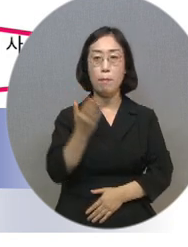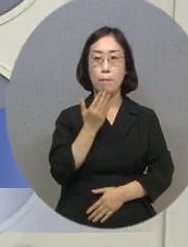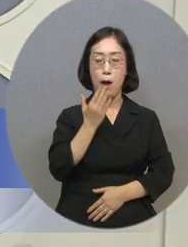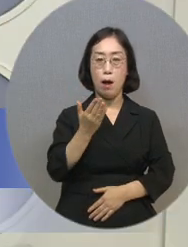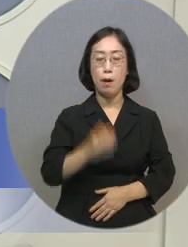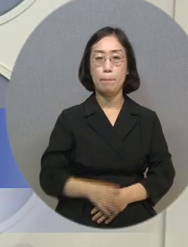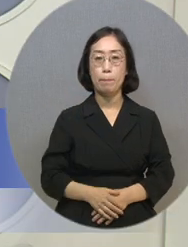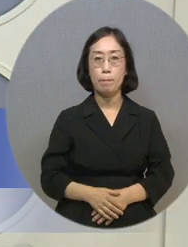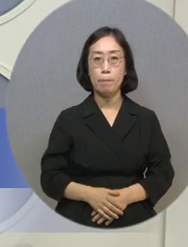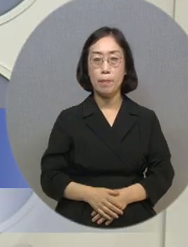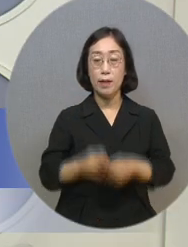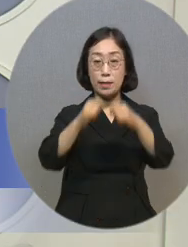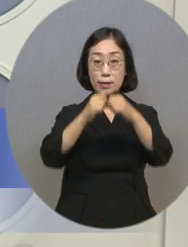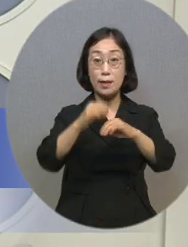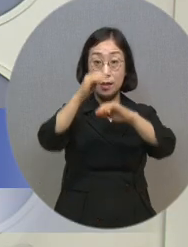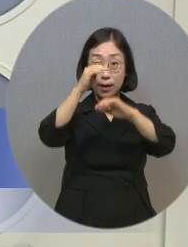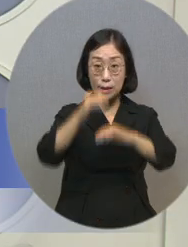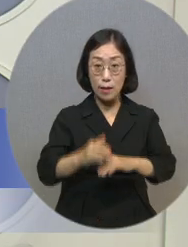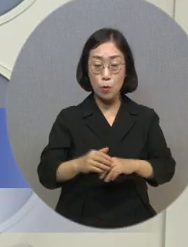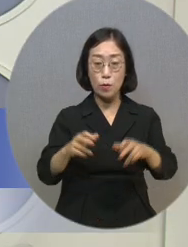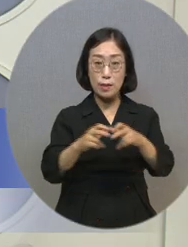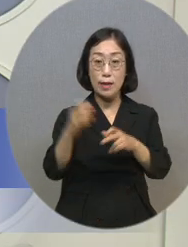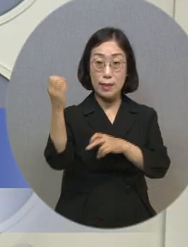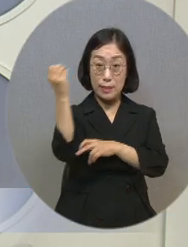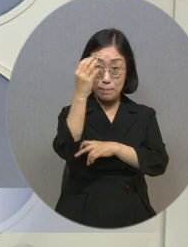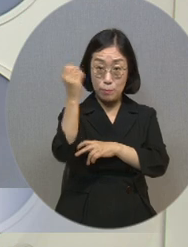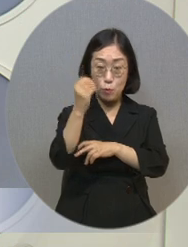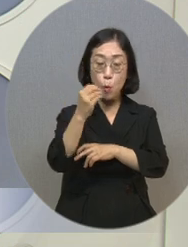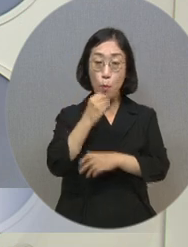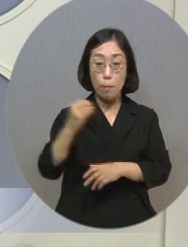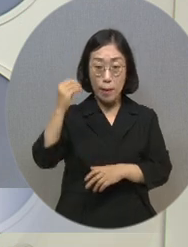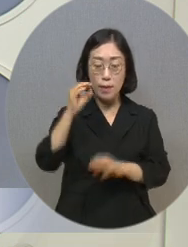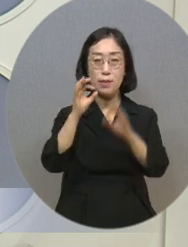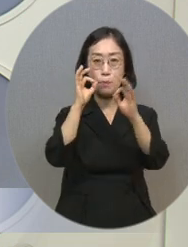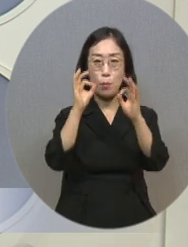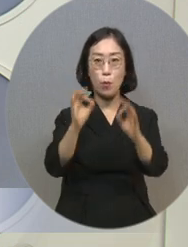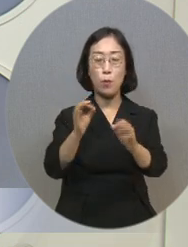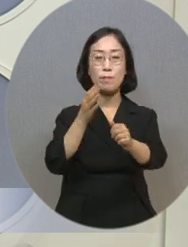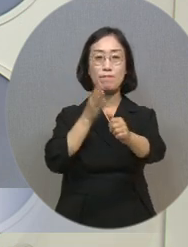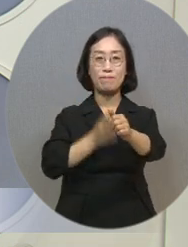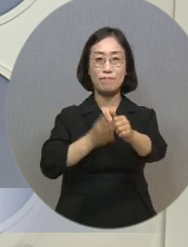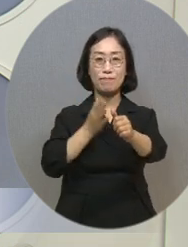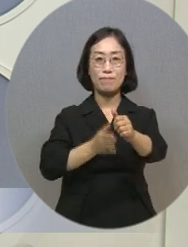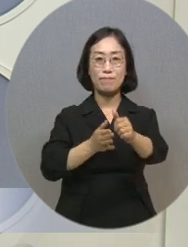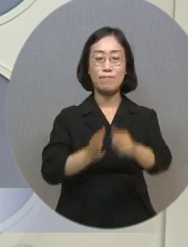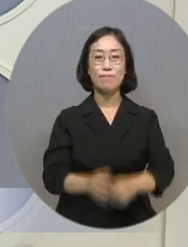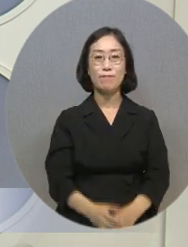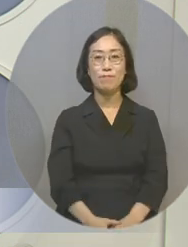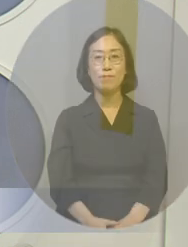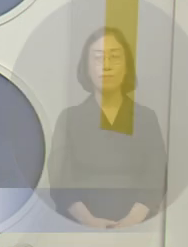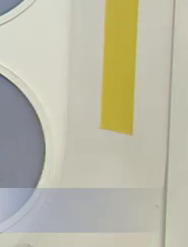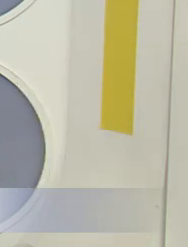됩니다 더 자세한 뉴스는 장애인 신문과 웰페어 뉴스 홈페이지를 통해 확인할 수 있습니다 l